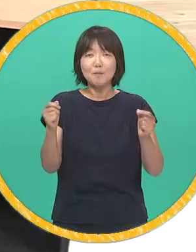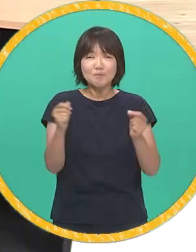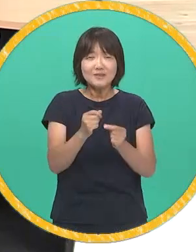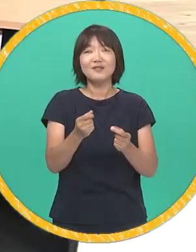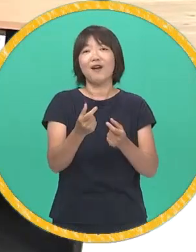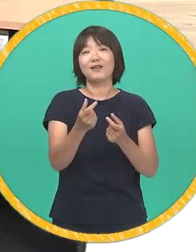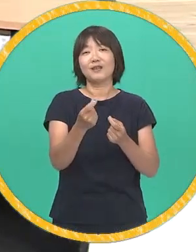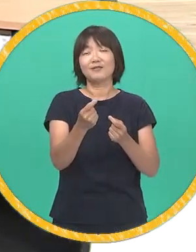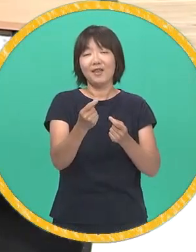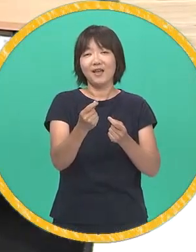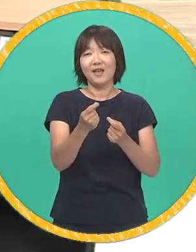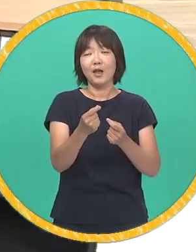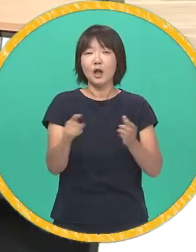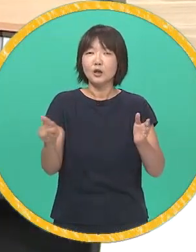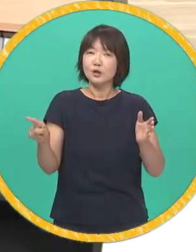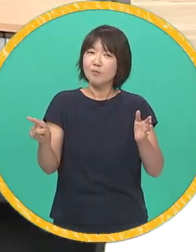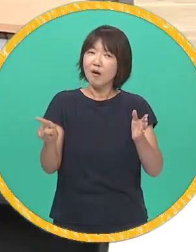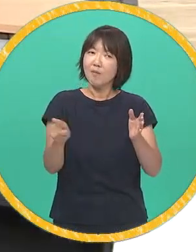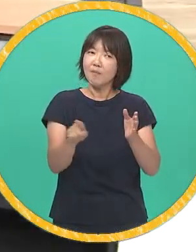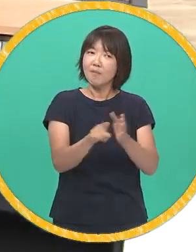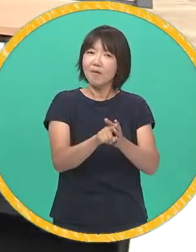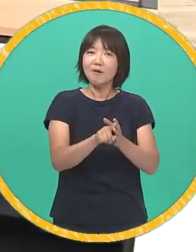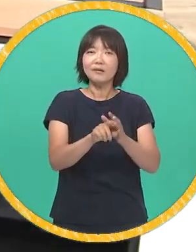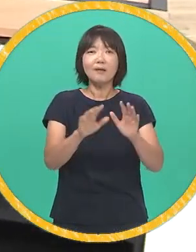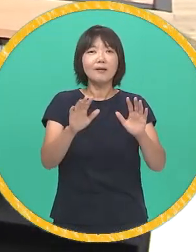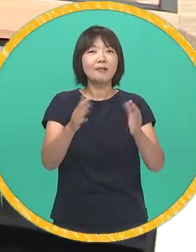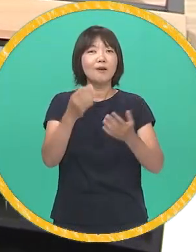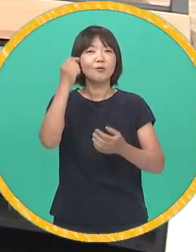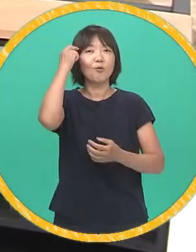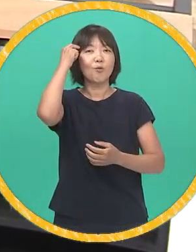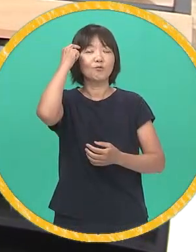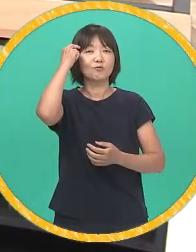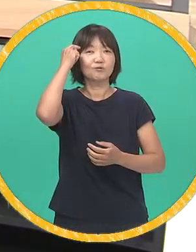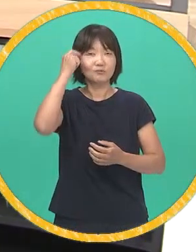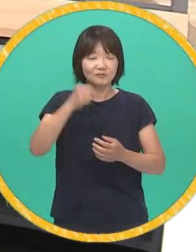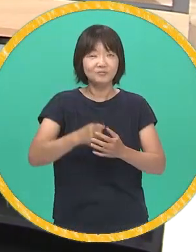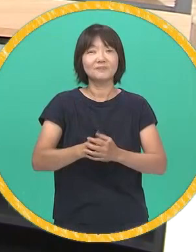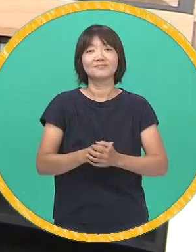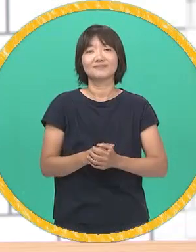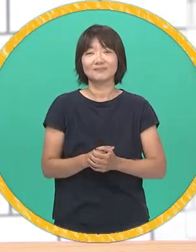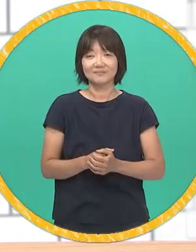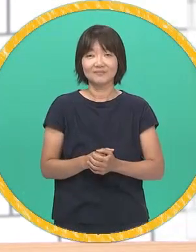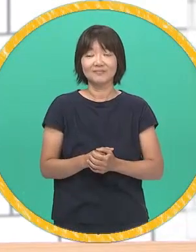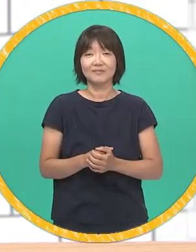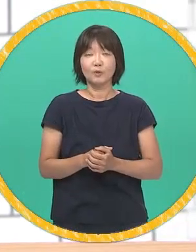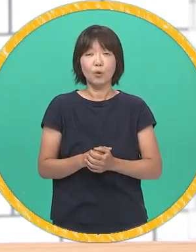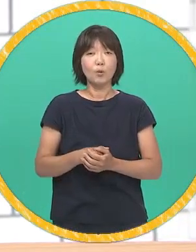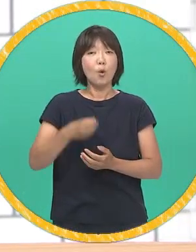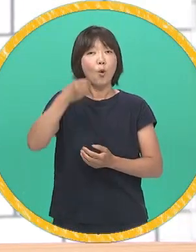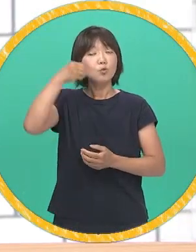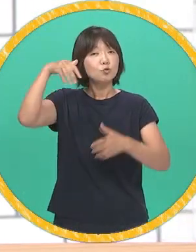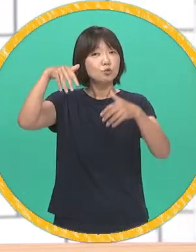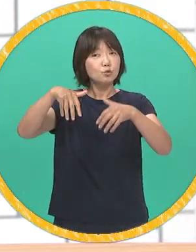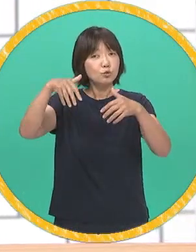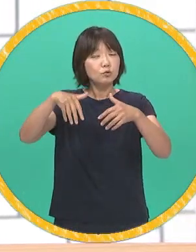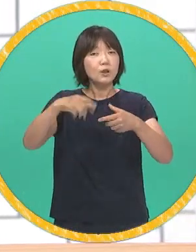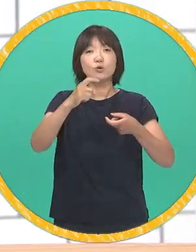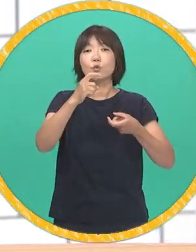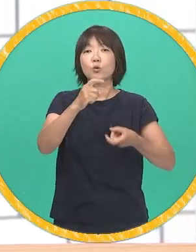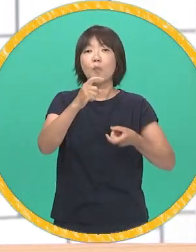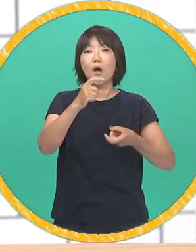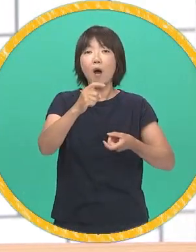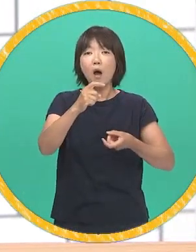ね入った方で小が廃校あったことは今花行っちゃうんですよねーその梅雨なんですけどもチュッ